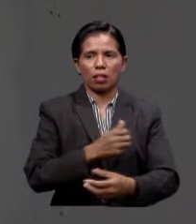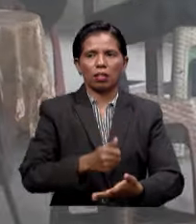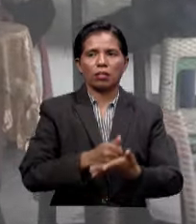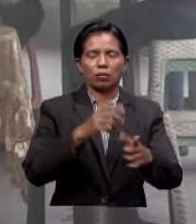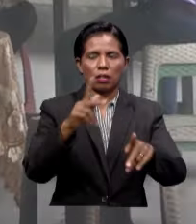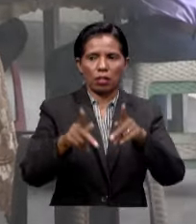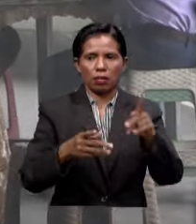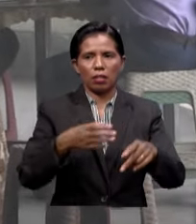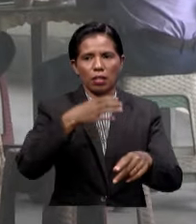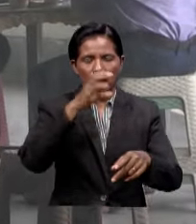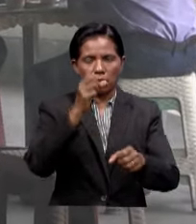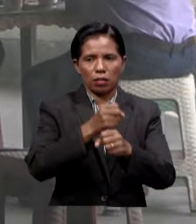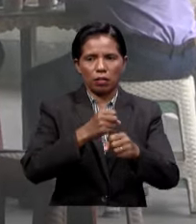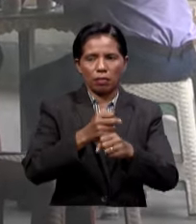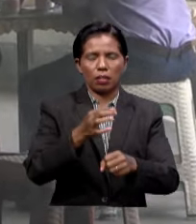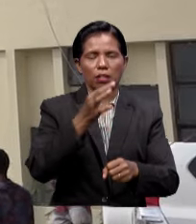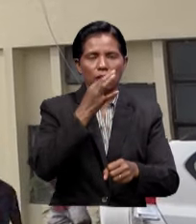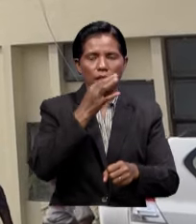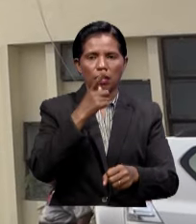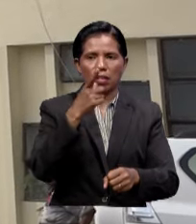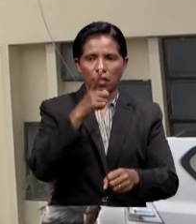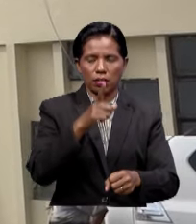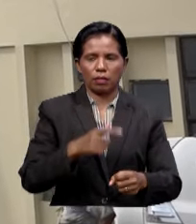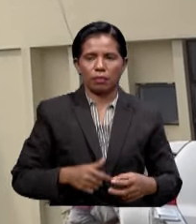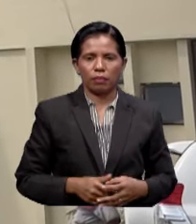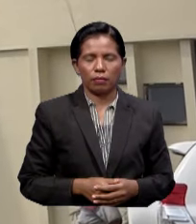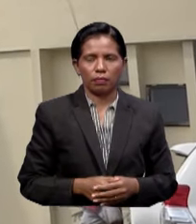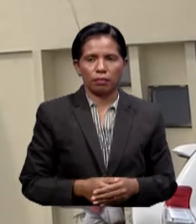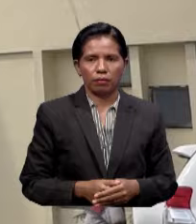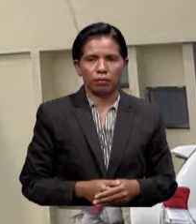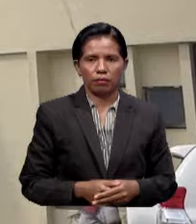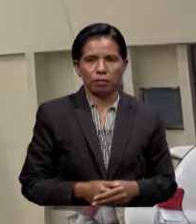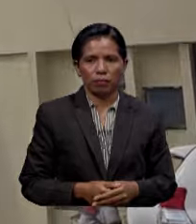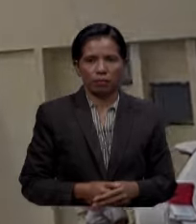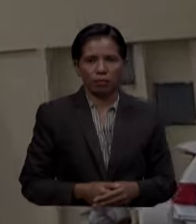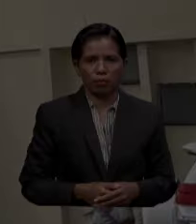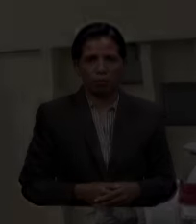funcionari sira hemu kafe nohan meudia. Equipa cobertura, Ziemen.